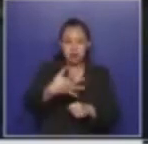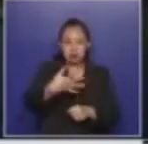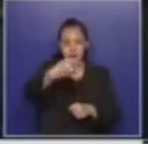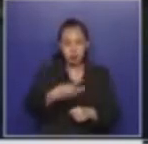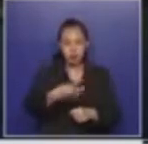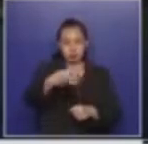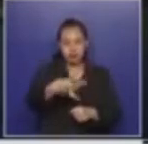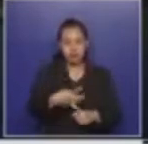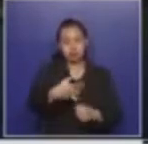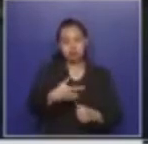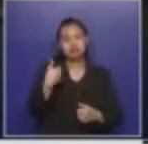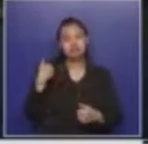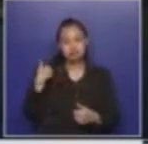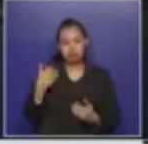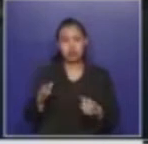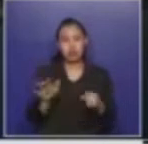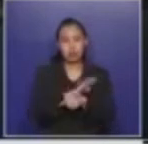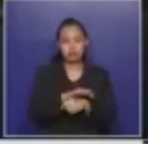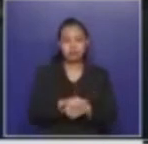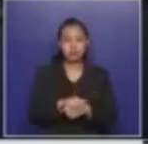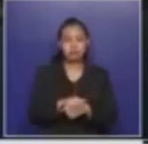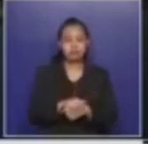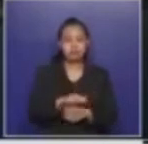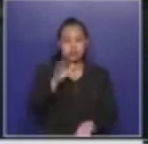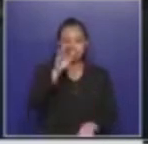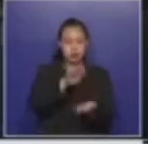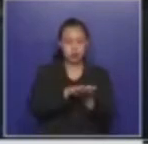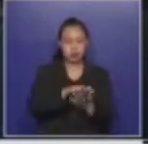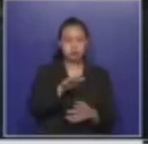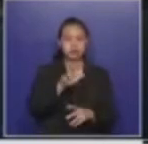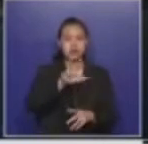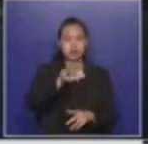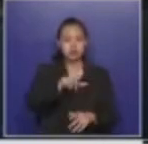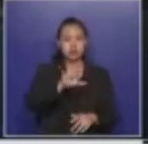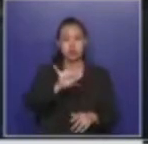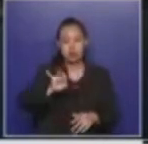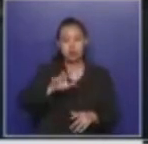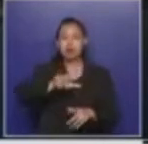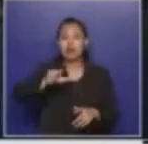ถ้ารวมนะครับจนถึงปี 63เลยนะครับ3.39 9